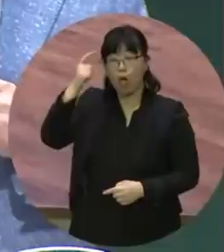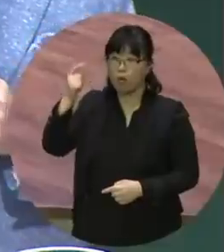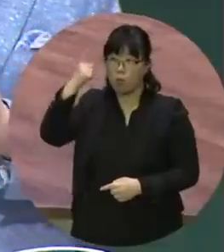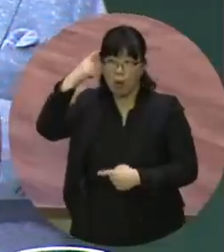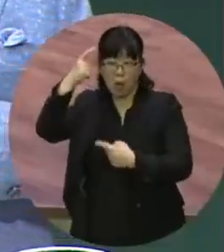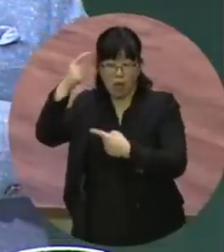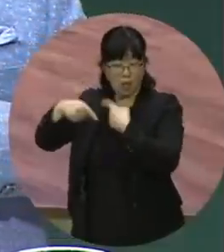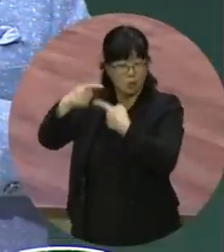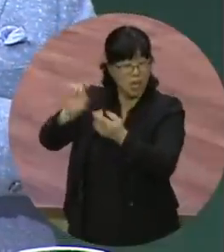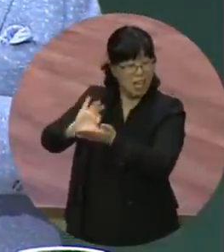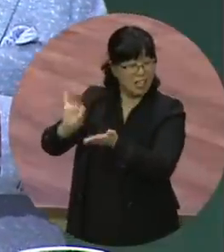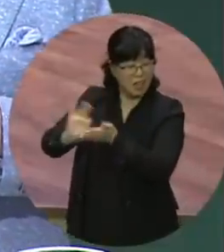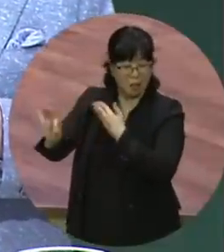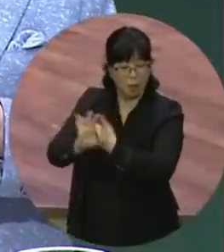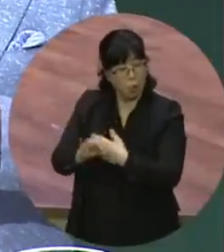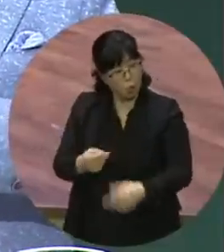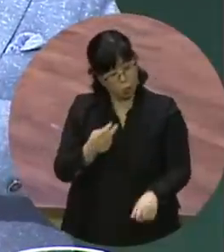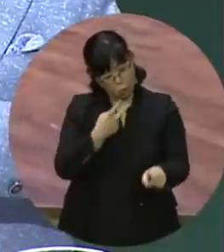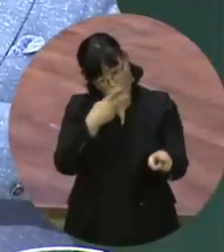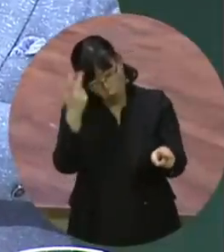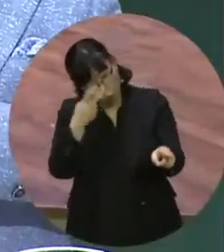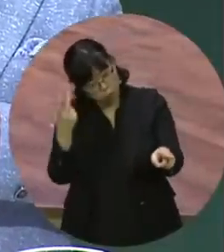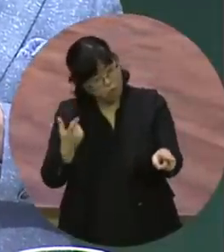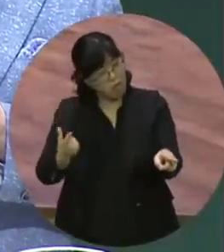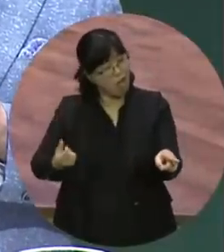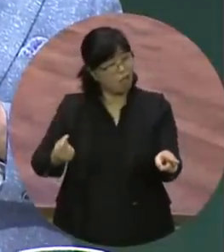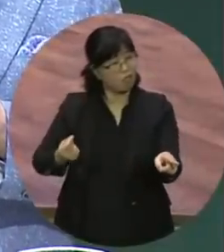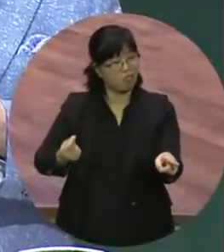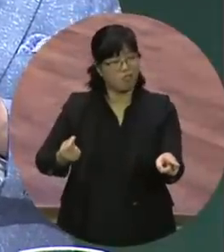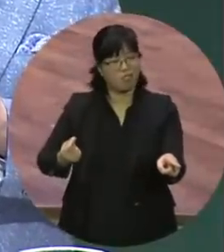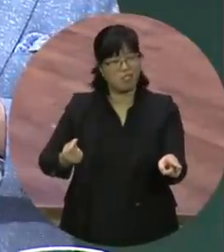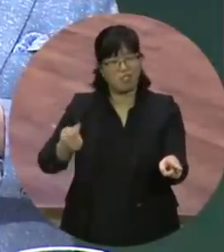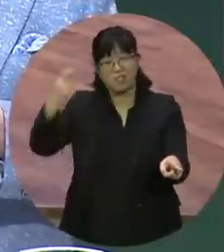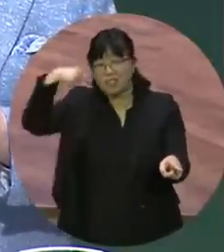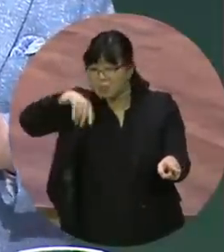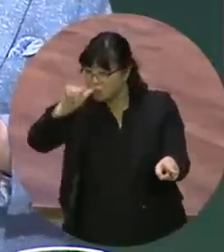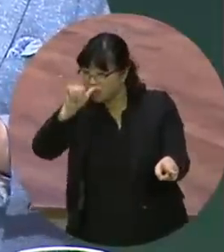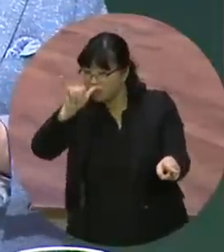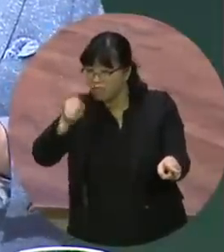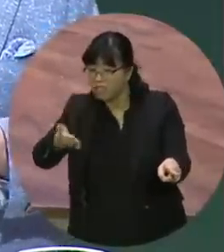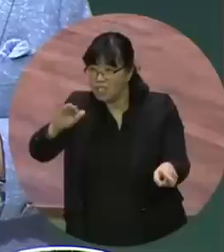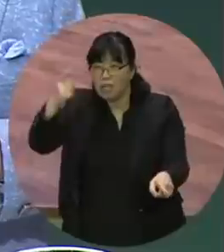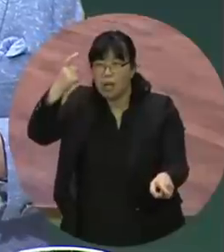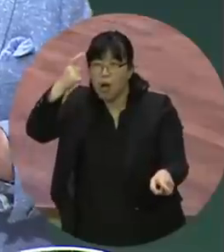보이죠? 남달라 보이죠? 천만의 말씀이에요. 왜?